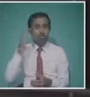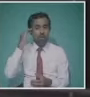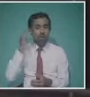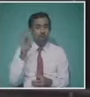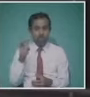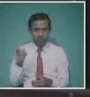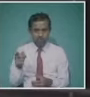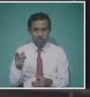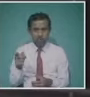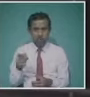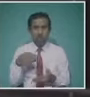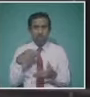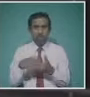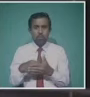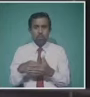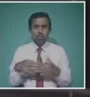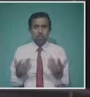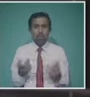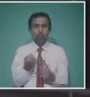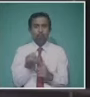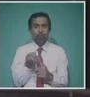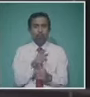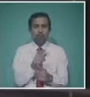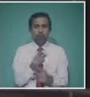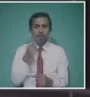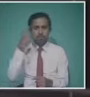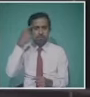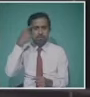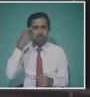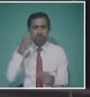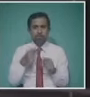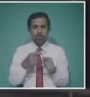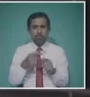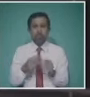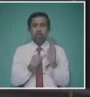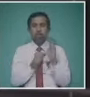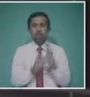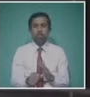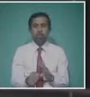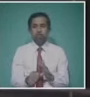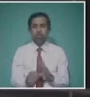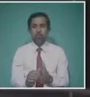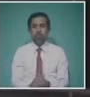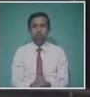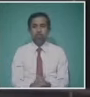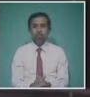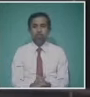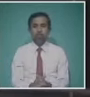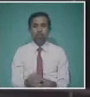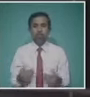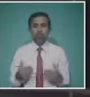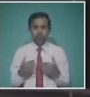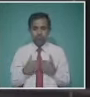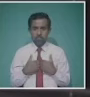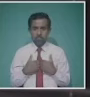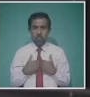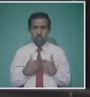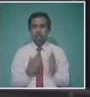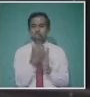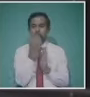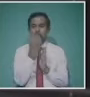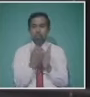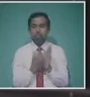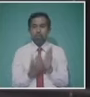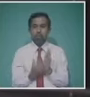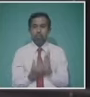ගැහණියකට දේ සැලකිල්ල තියෙන්නේ නැත්තම් වෙනත් කෙනෙකුටද කියලා හිතන තරමට ඒක බාල්දු කරලා මම මේ